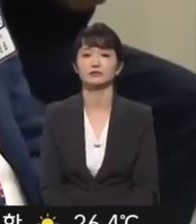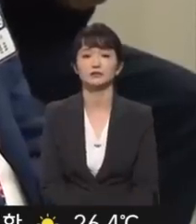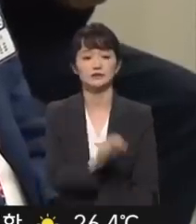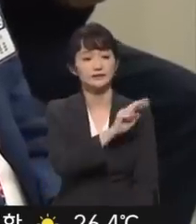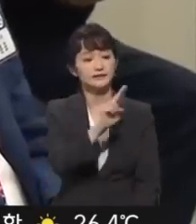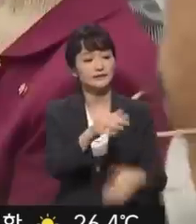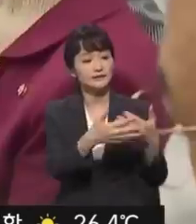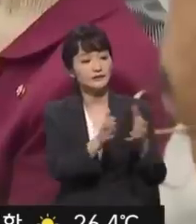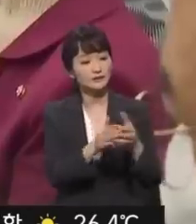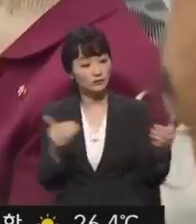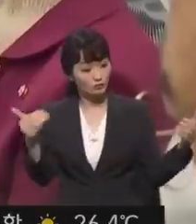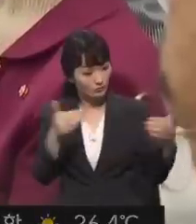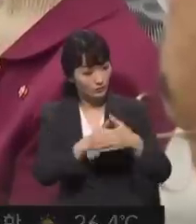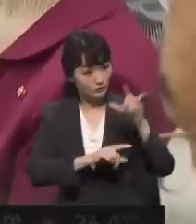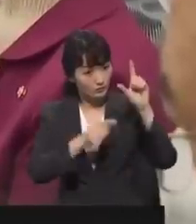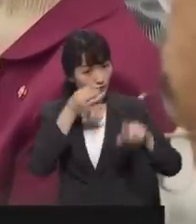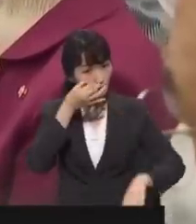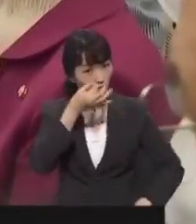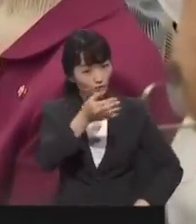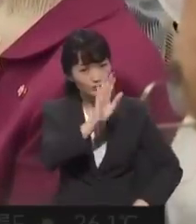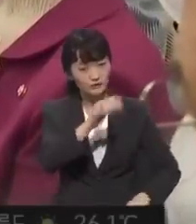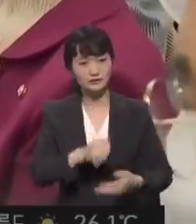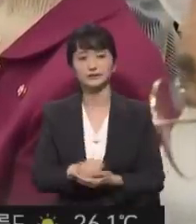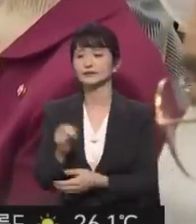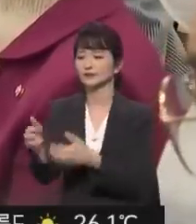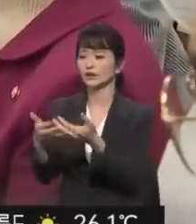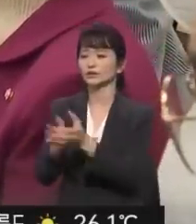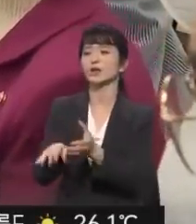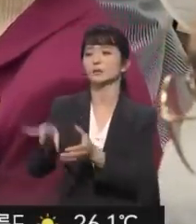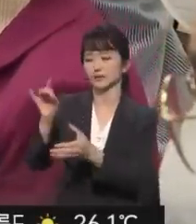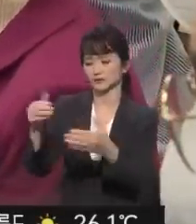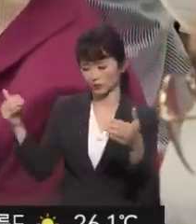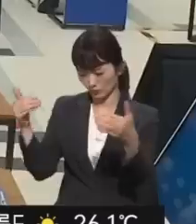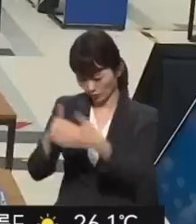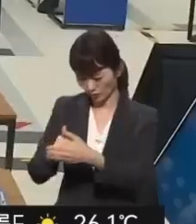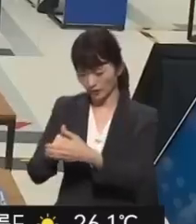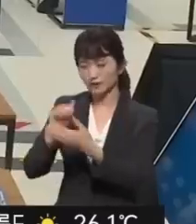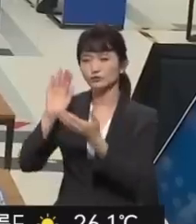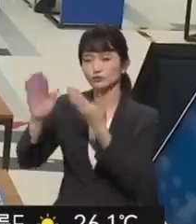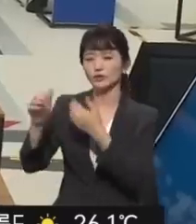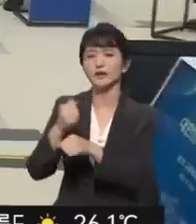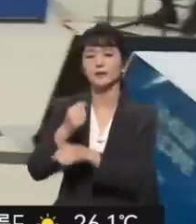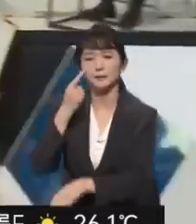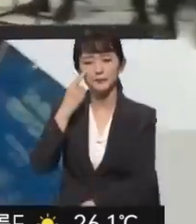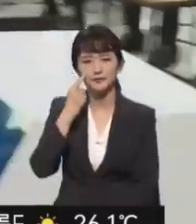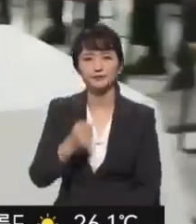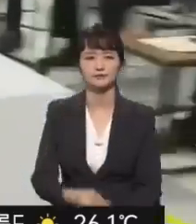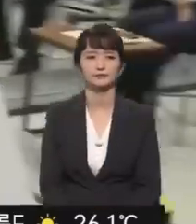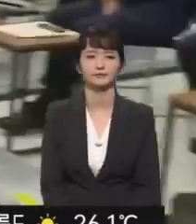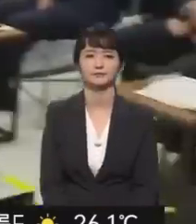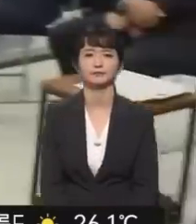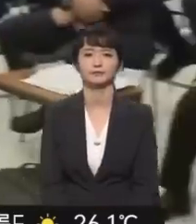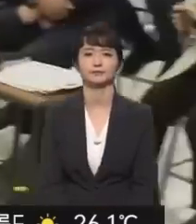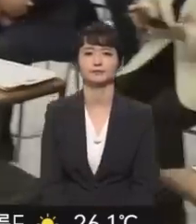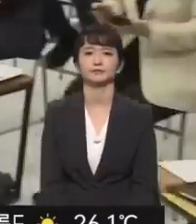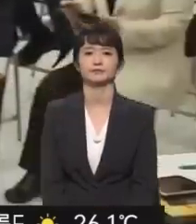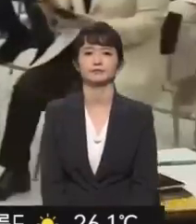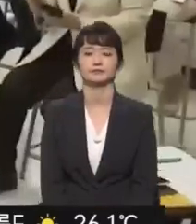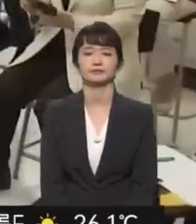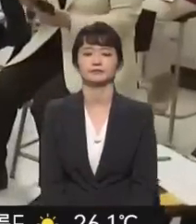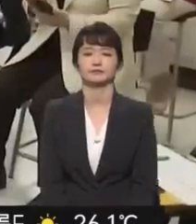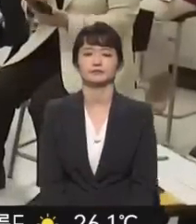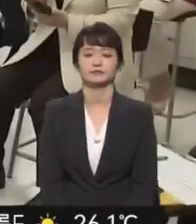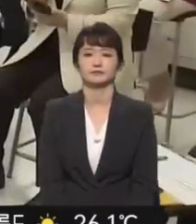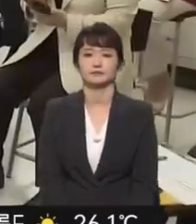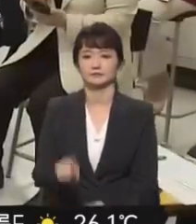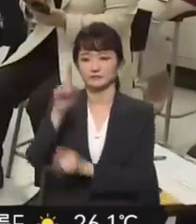안 보이셔서 떤 직구 내달부터 하고 아시죠 뭐 그러면 그러니까 제가 계속 얘기했던 게 바로 그 지점이 에요 가 이제석 대표도